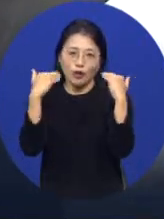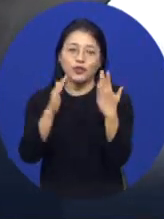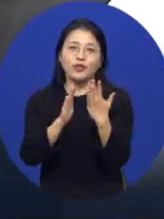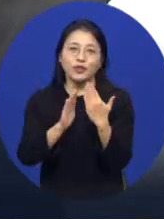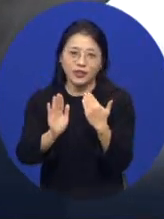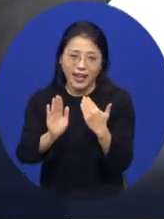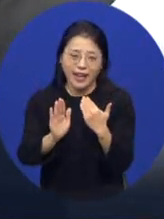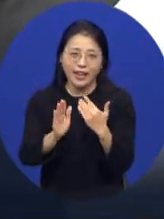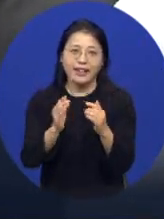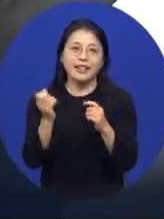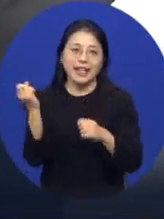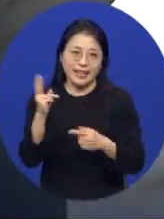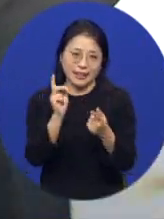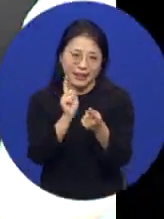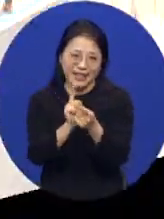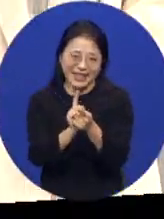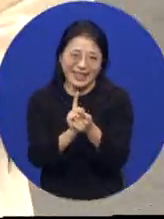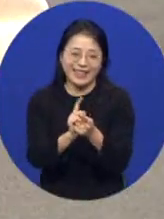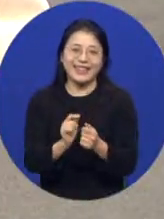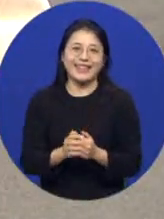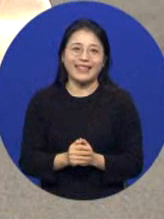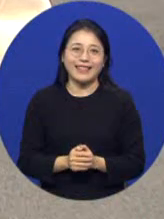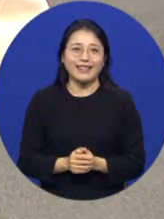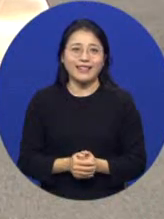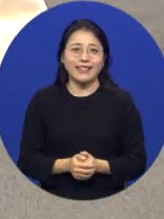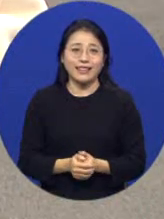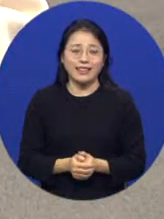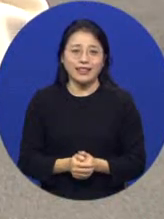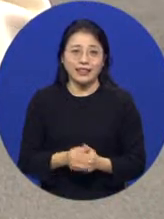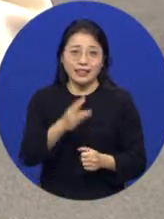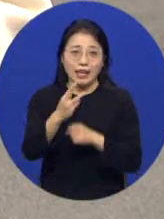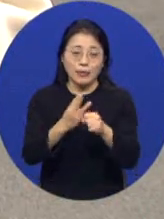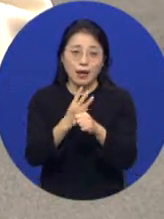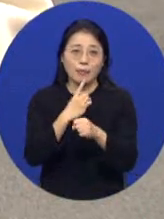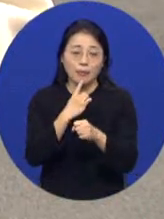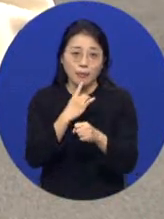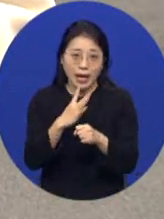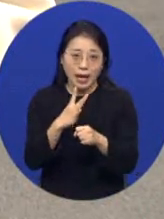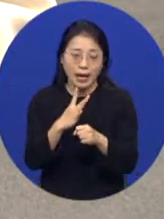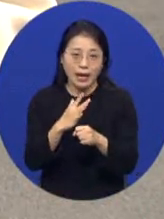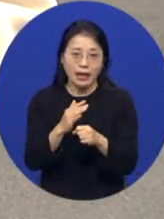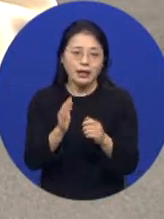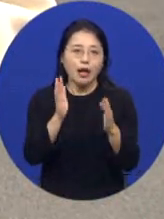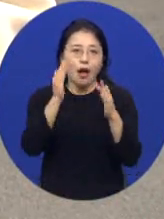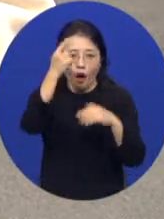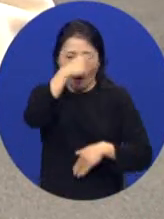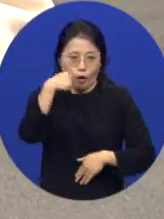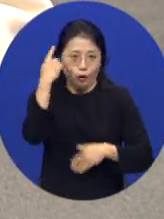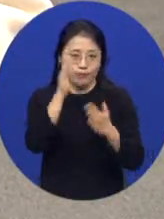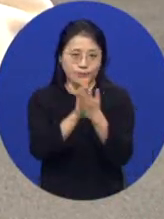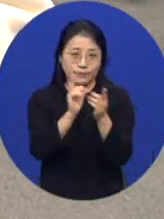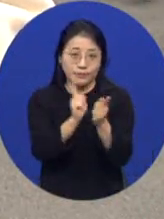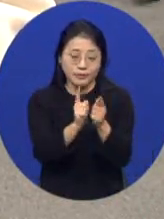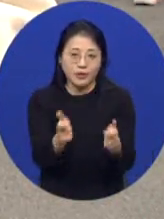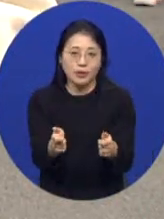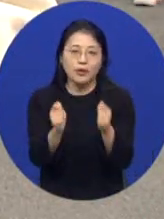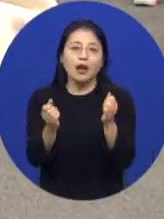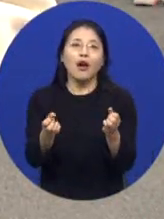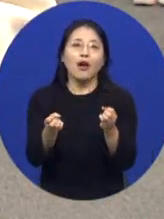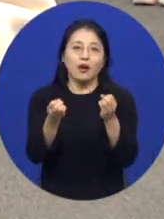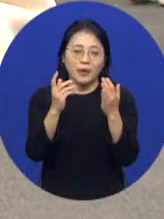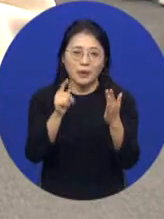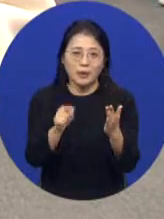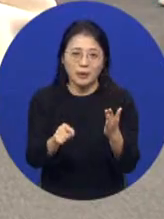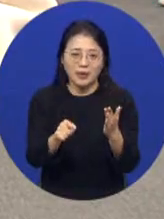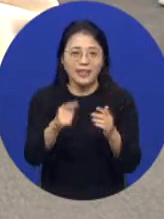만나자. 안녕. 3년 만에 열린 대면 졸업식으로 3년 동안 함께한 친구들과의 마지막